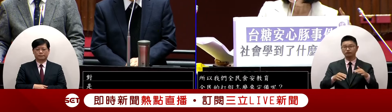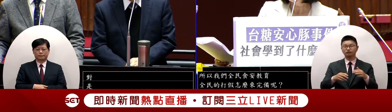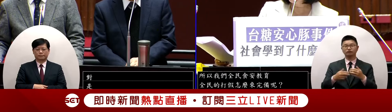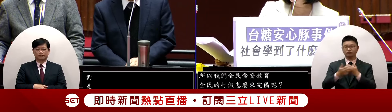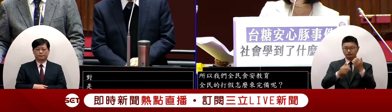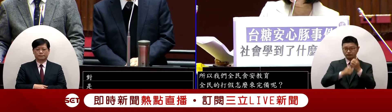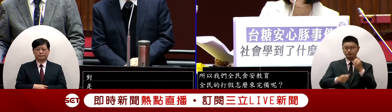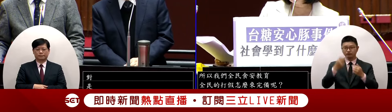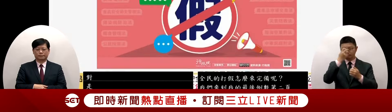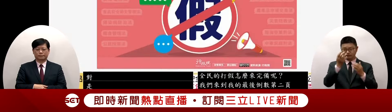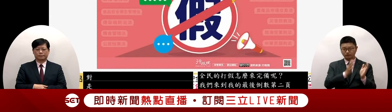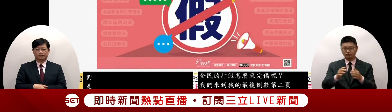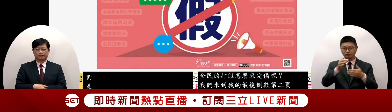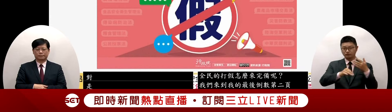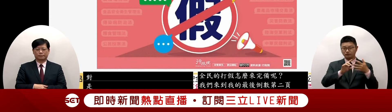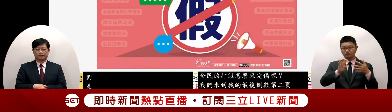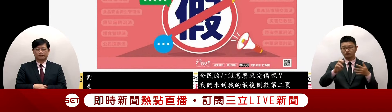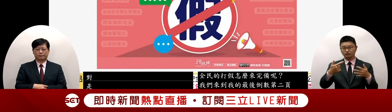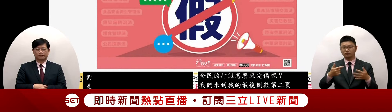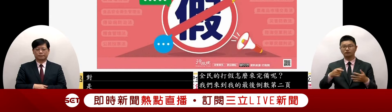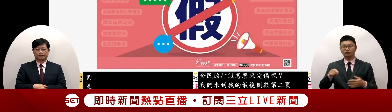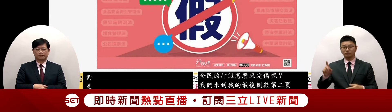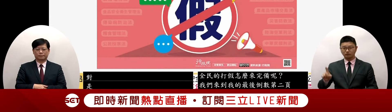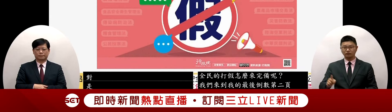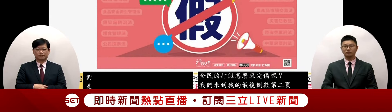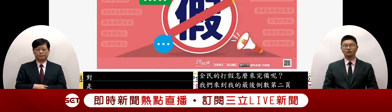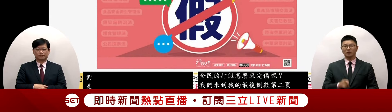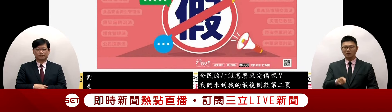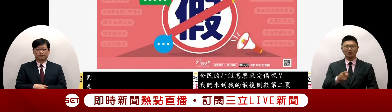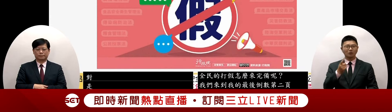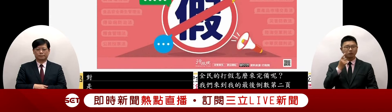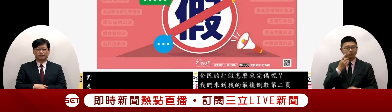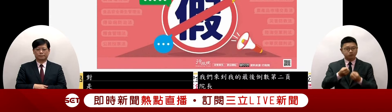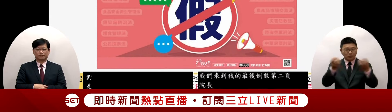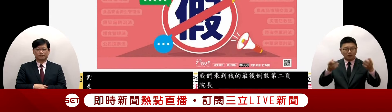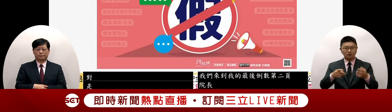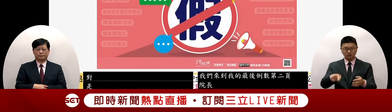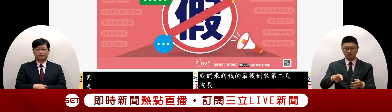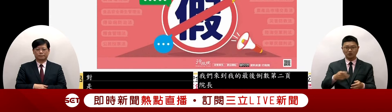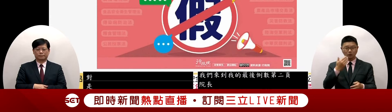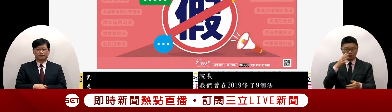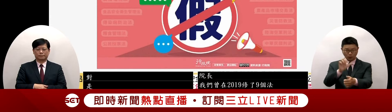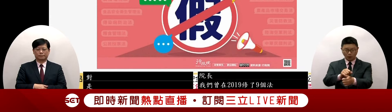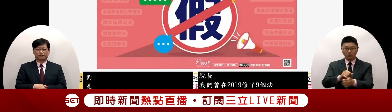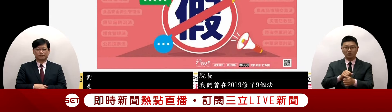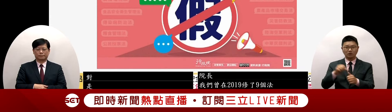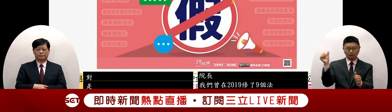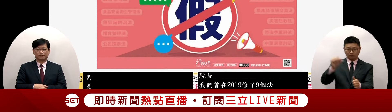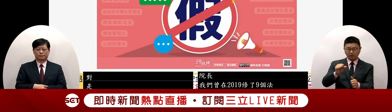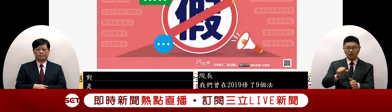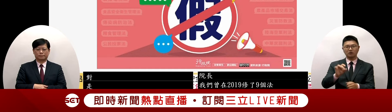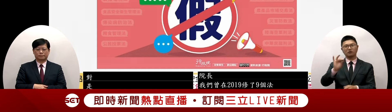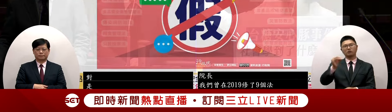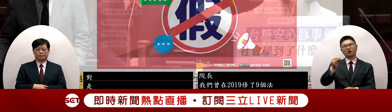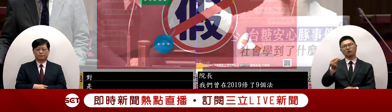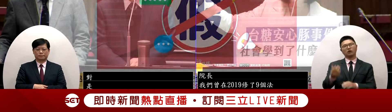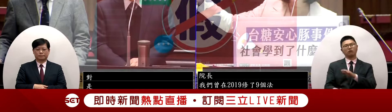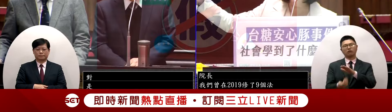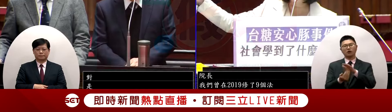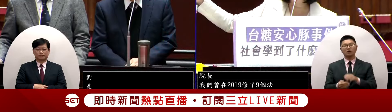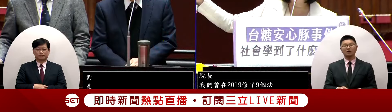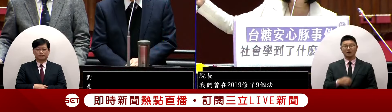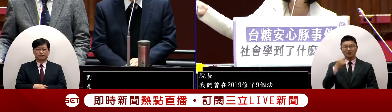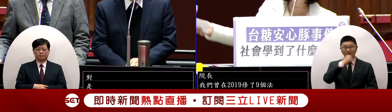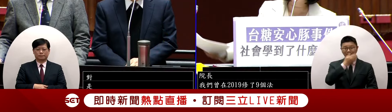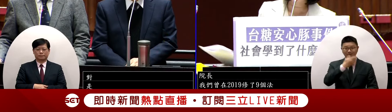一，针对散布食品安全谣言或不实讯息，只能够罚台币100万。今天这个案子台糖是赔